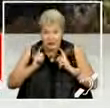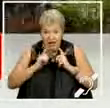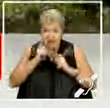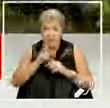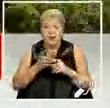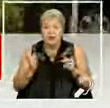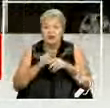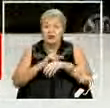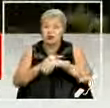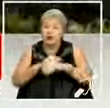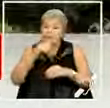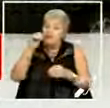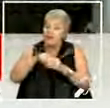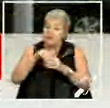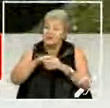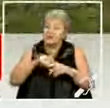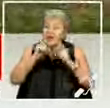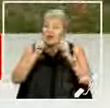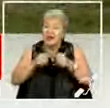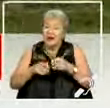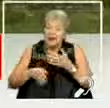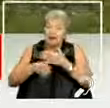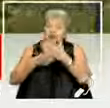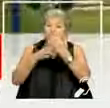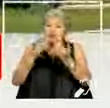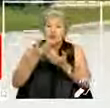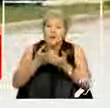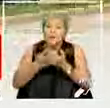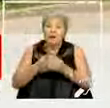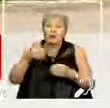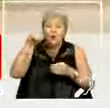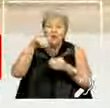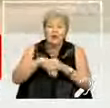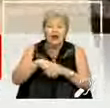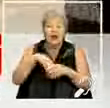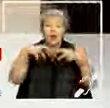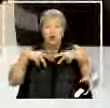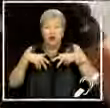în curând să voteze o declarație de susținere pentru integrarea Ucrainei în NATO.